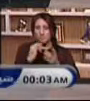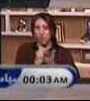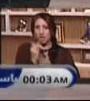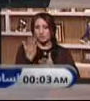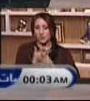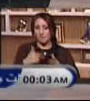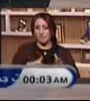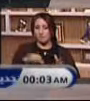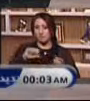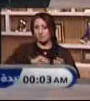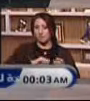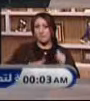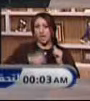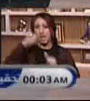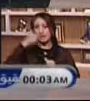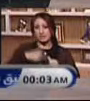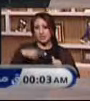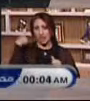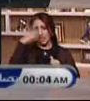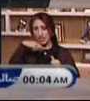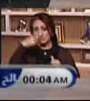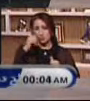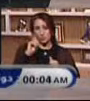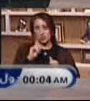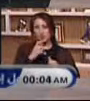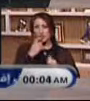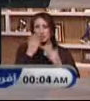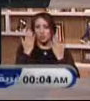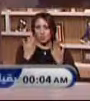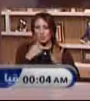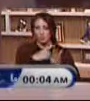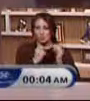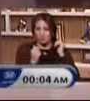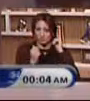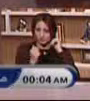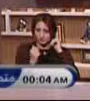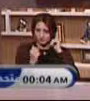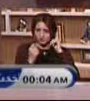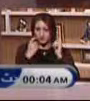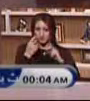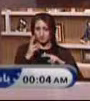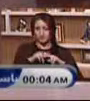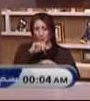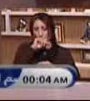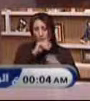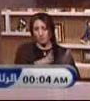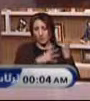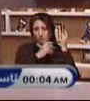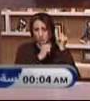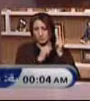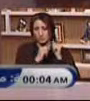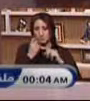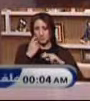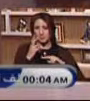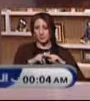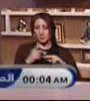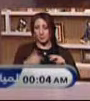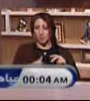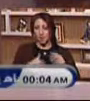دايما يا رب، وارجو ان نختم هذا الحوار بدعاء وان نؤمن. اللهم صل وسلم وبارك عليك يا سيدي يا رسول الله. اللهم لين